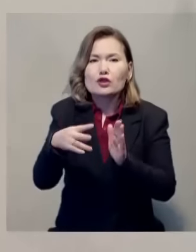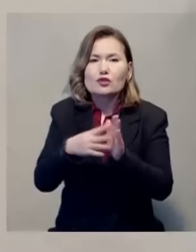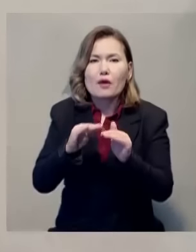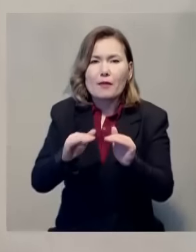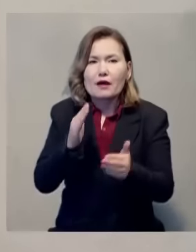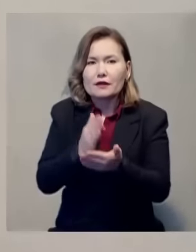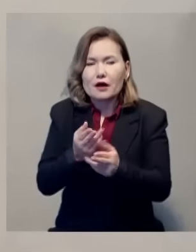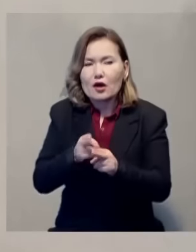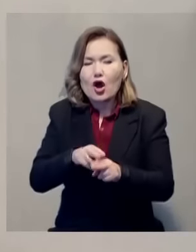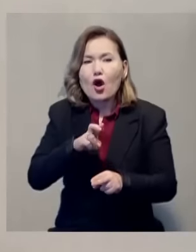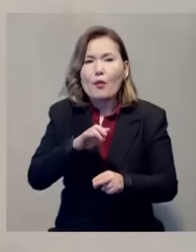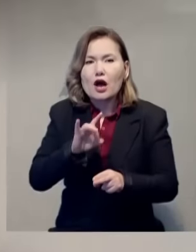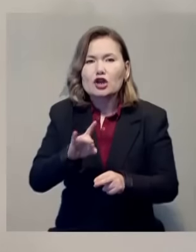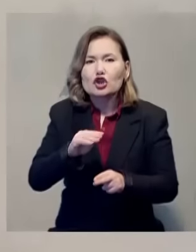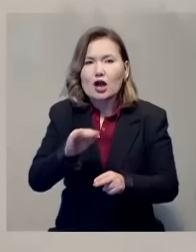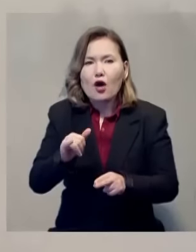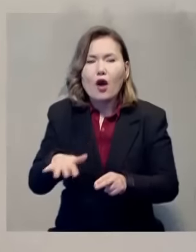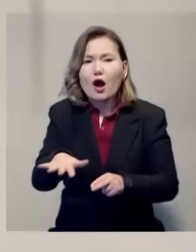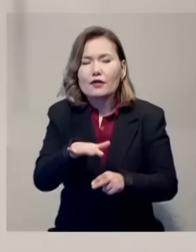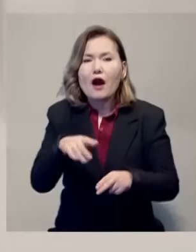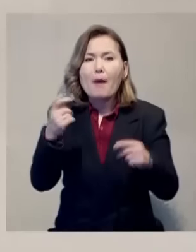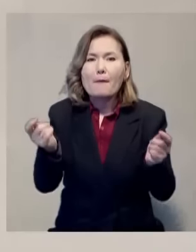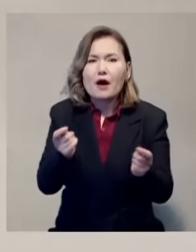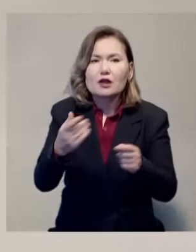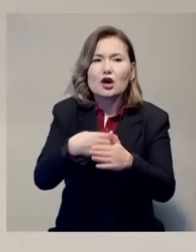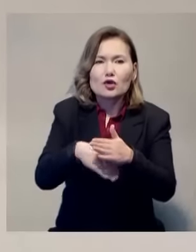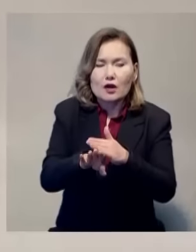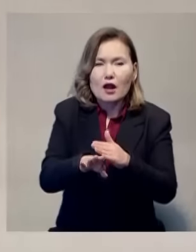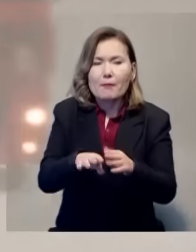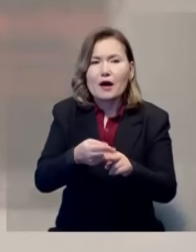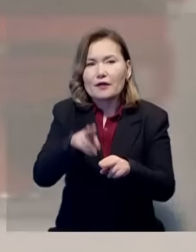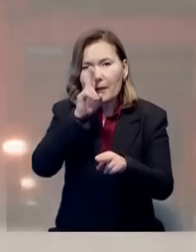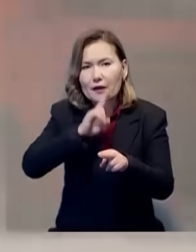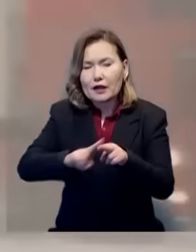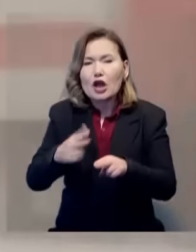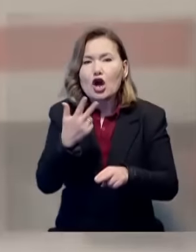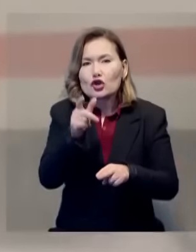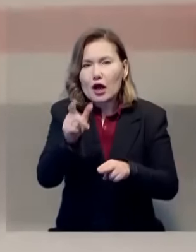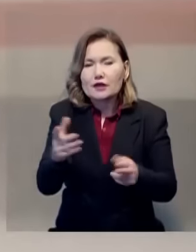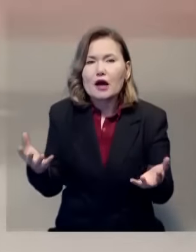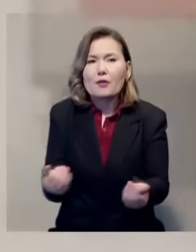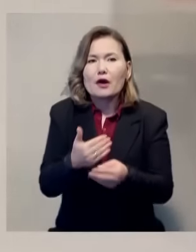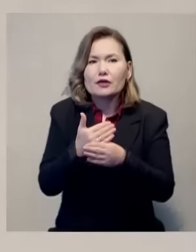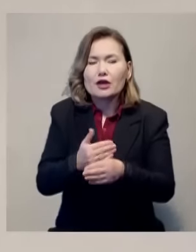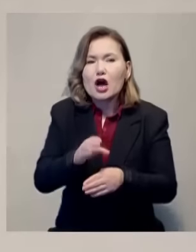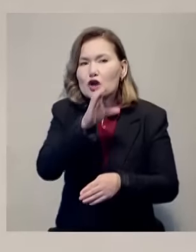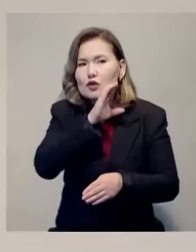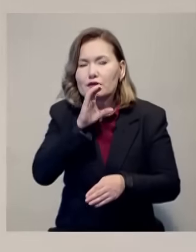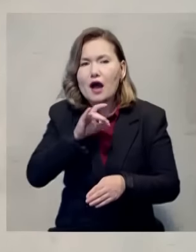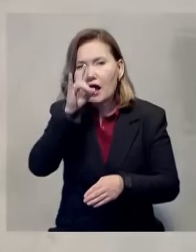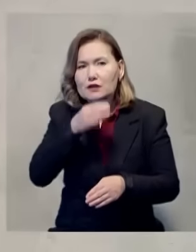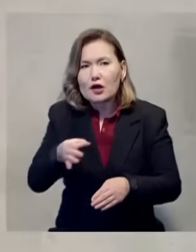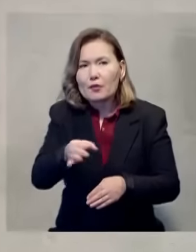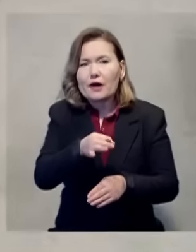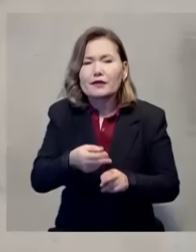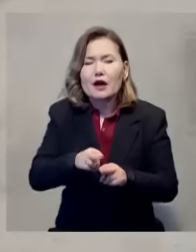бар. Сондай-ақ Бұқар Жырау ауданында мал бағуға шығып адасып кеткен 3 адам табылды. Ал солтүстік Қазақстан облысының Тайынша